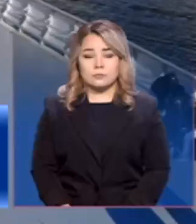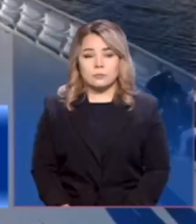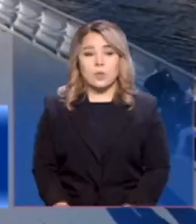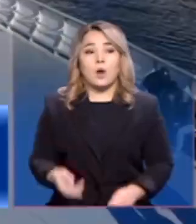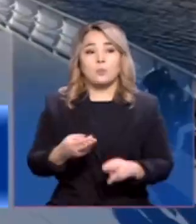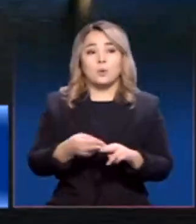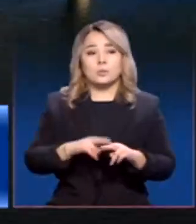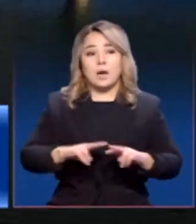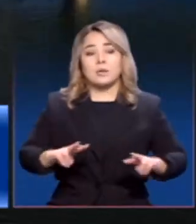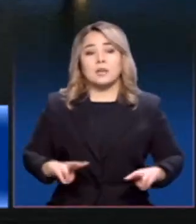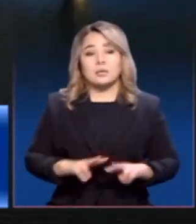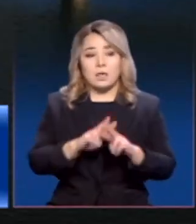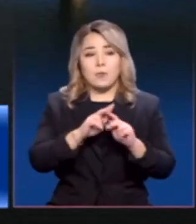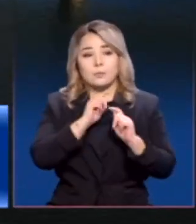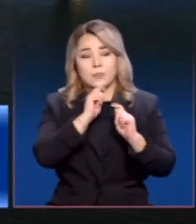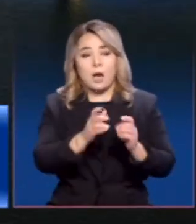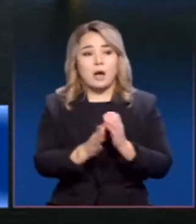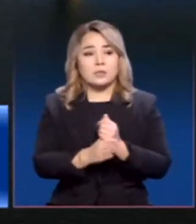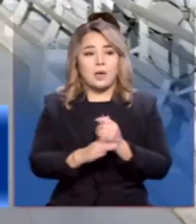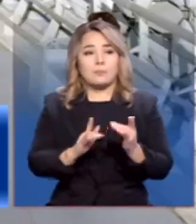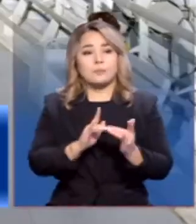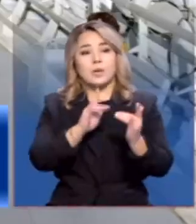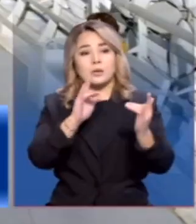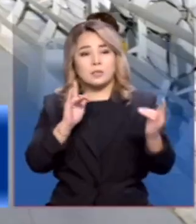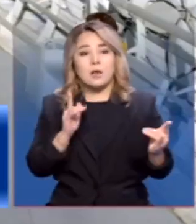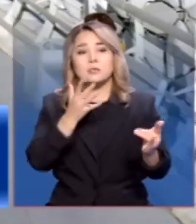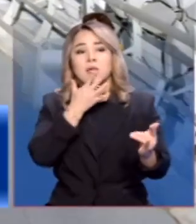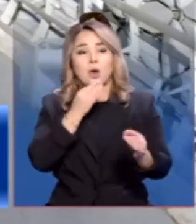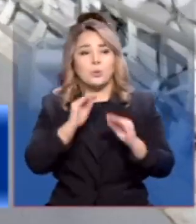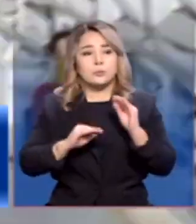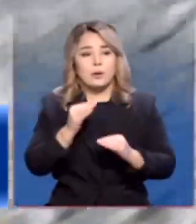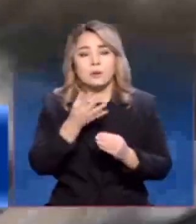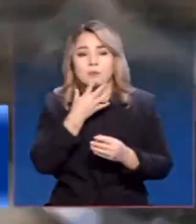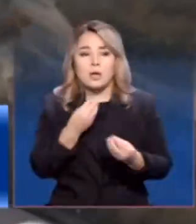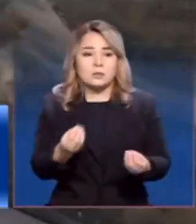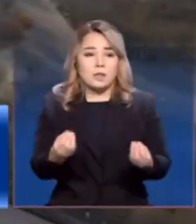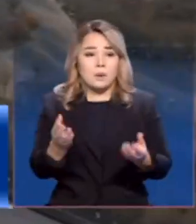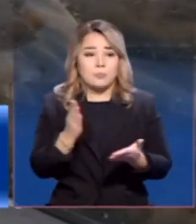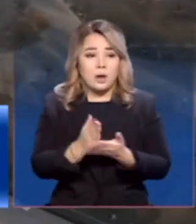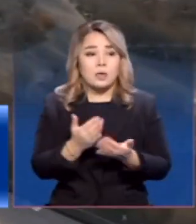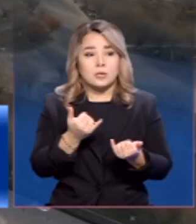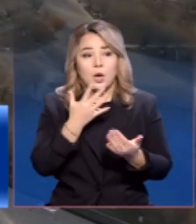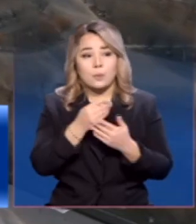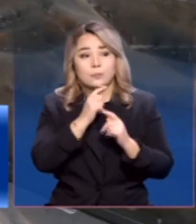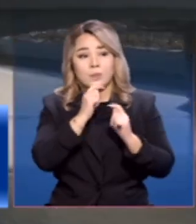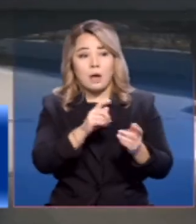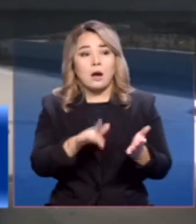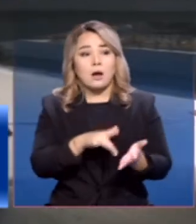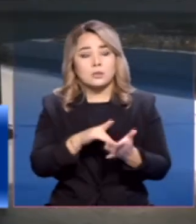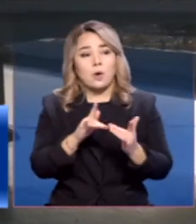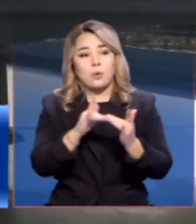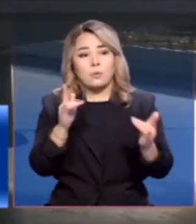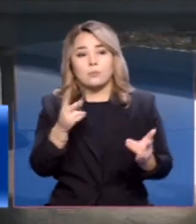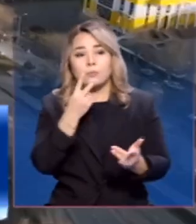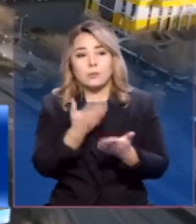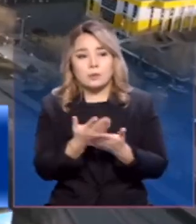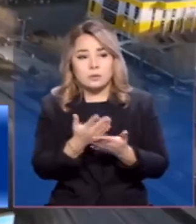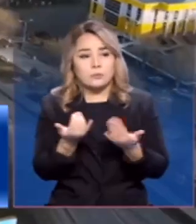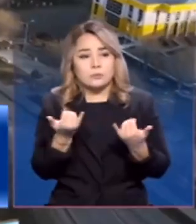Бұл Астанаға Атыраудың тартуы бекіре бейнесіндегі көпір. Көз тартар көрікті. Ал сый жасаған қаладағы көпір көрінісін